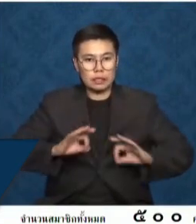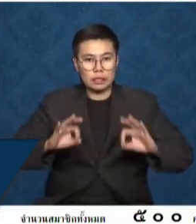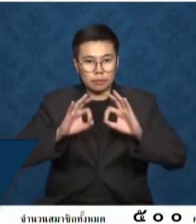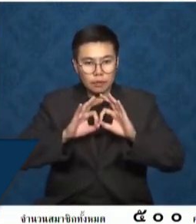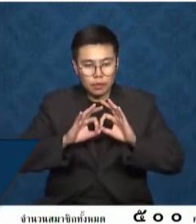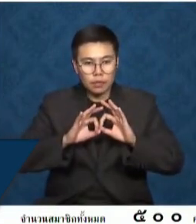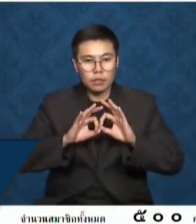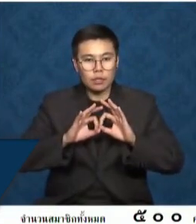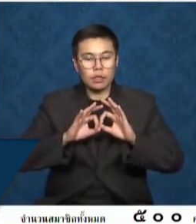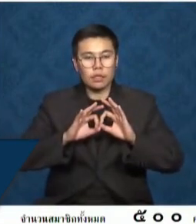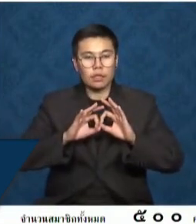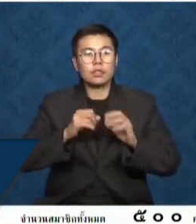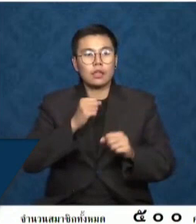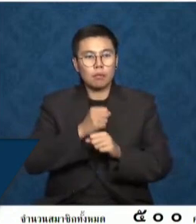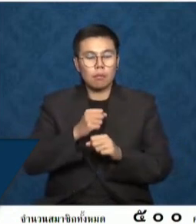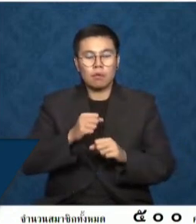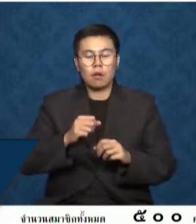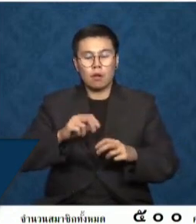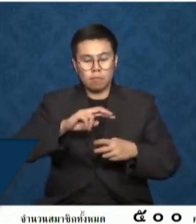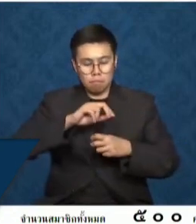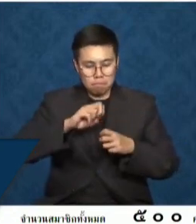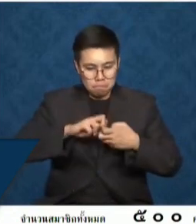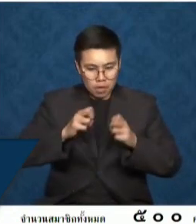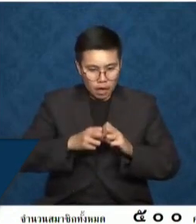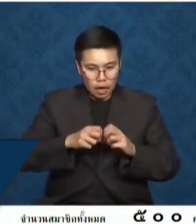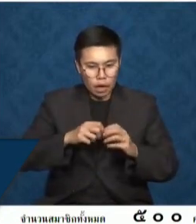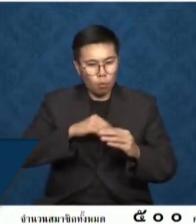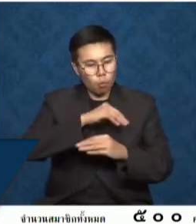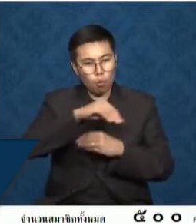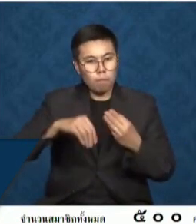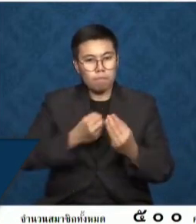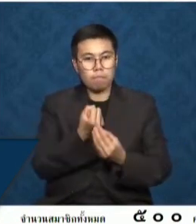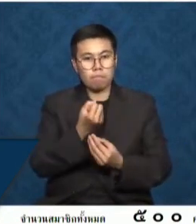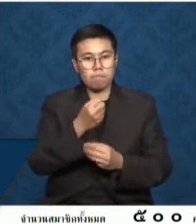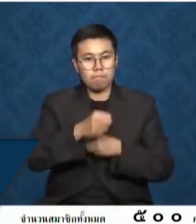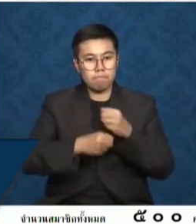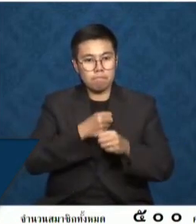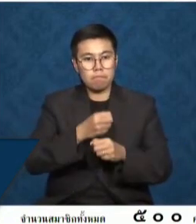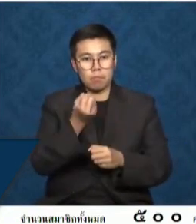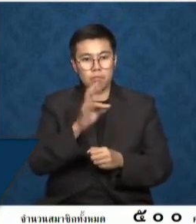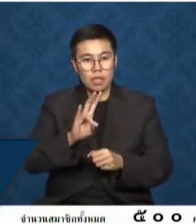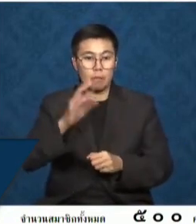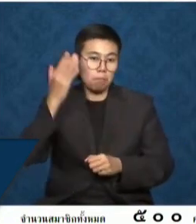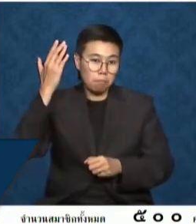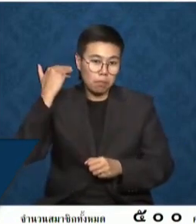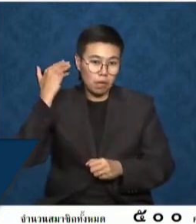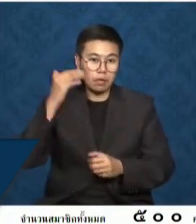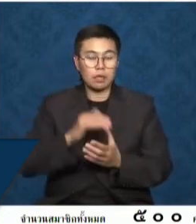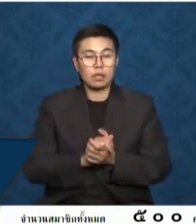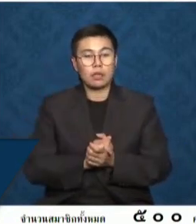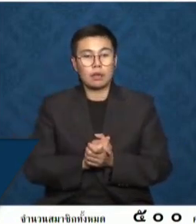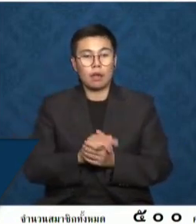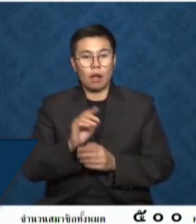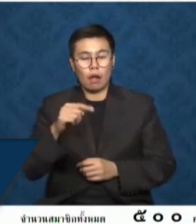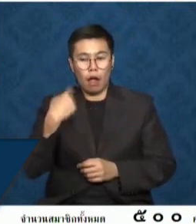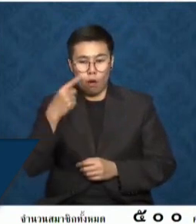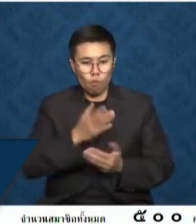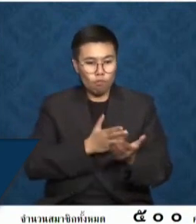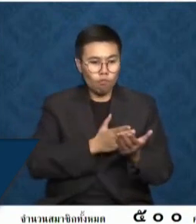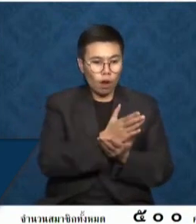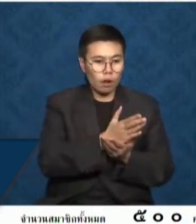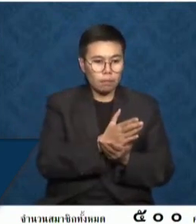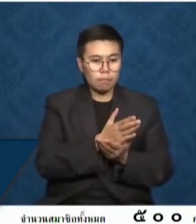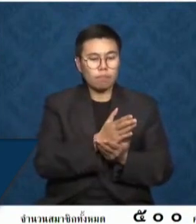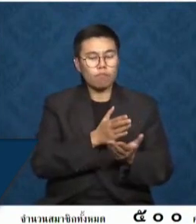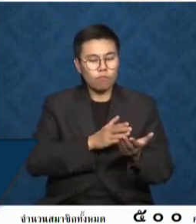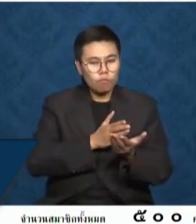พ้นวงจรความขัดแย้งในรอบ17ปีที่ผ่านมานี้ค่ะไม่ใช่การผลักให้ฝ่ายใดฝ่ายหนึ่งไปยืนตรงหน้าผ